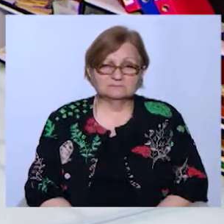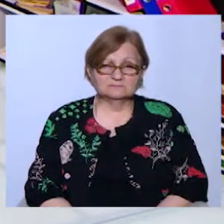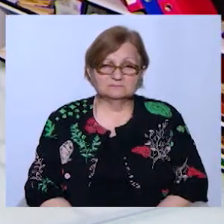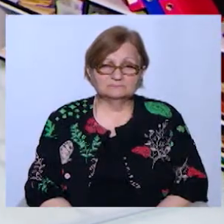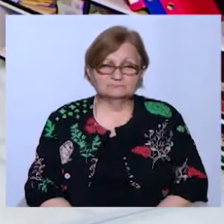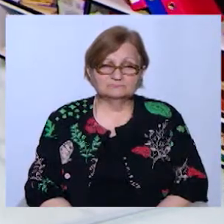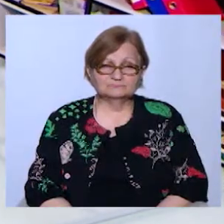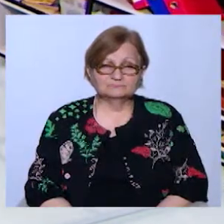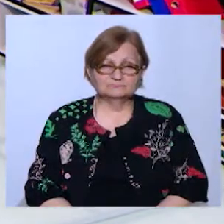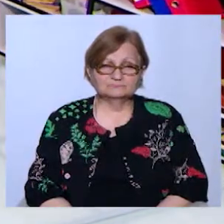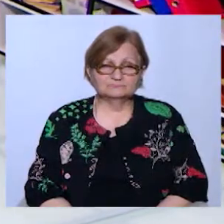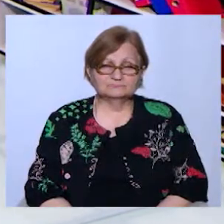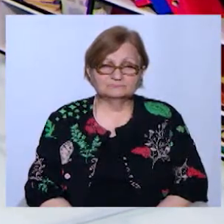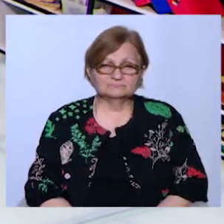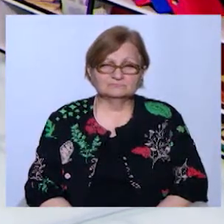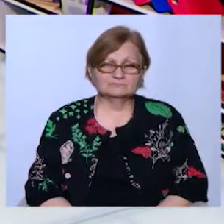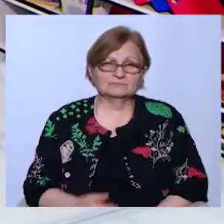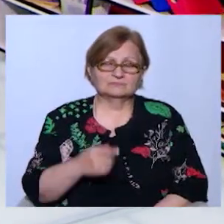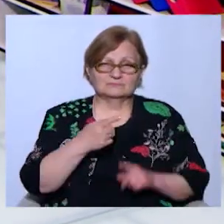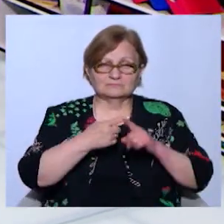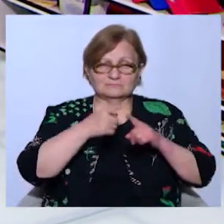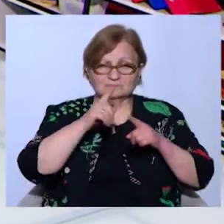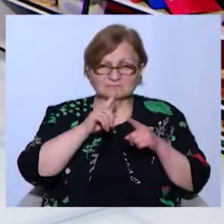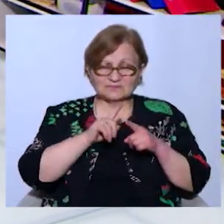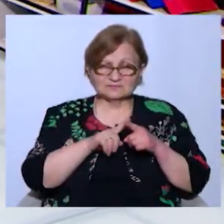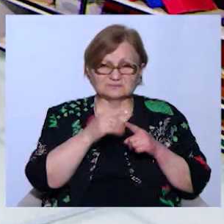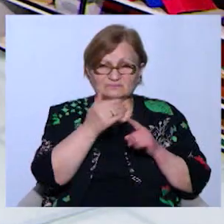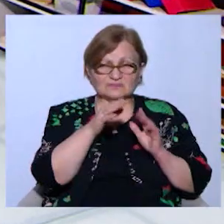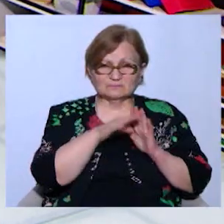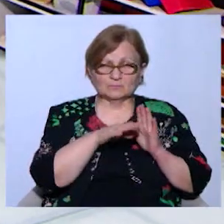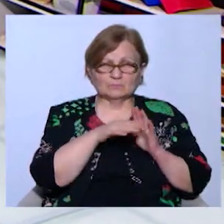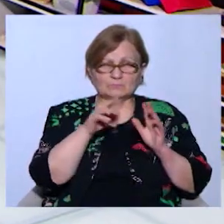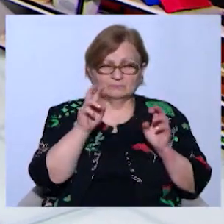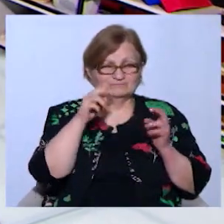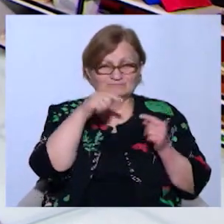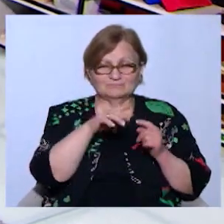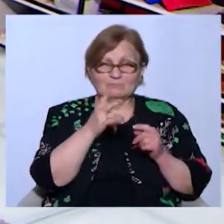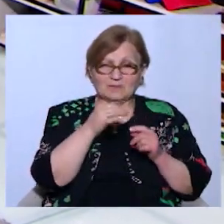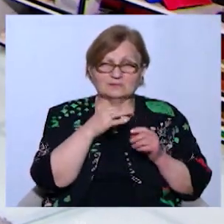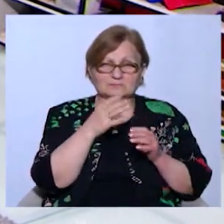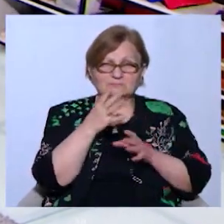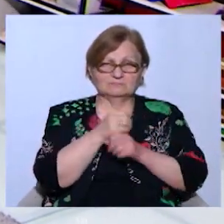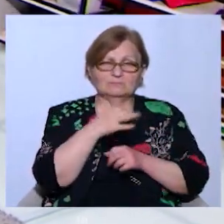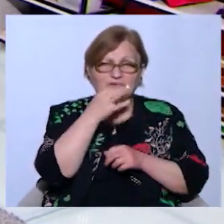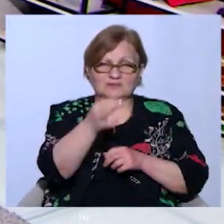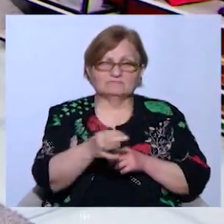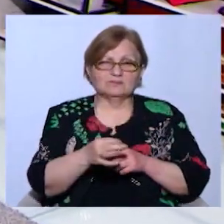ეს თქვენს პროგრამას სცილდება, მაგრამ უნდა ვიცოდეთ, როგორ გამოვთვანო